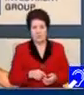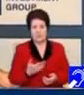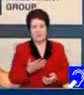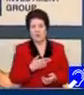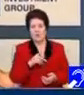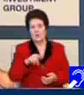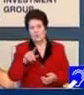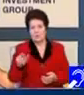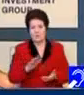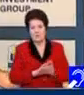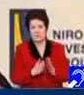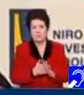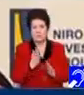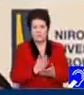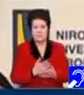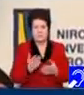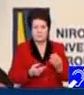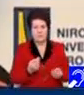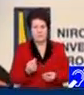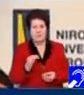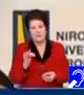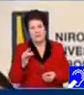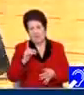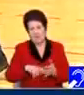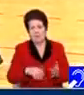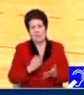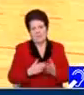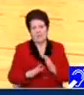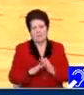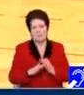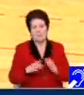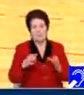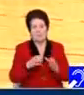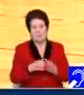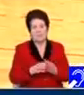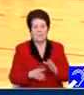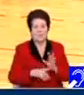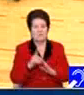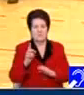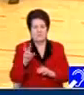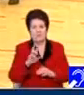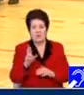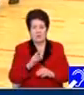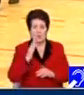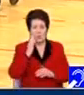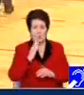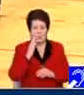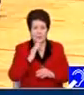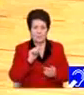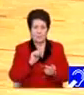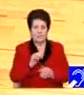alții, avem anumite legături de joc și cred că ajută. Grupa de la Bolzano începe pe 11 ianuarie, când România va juca